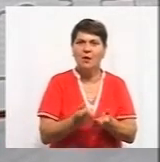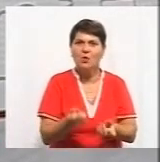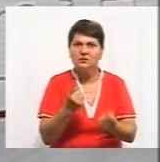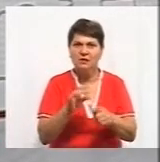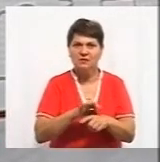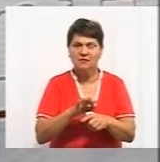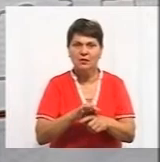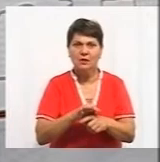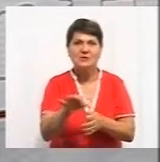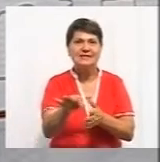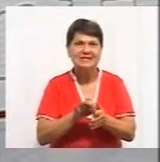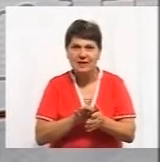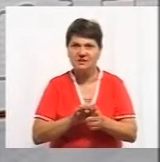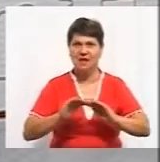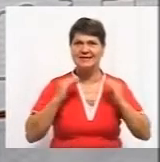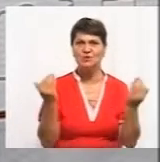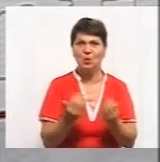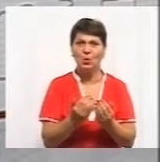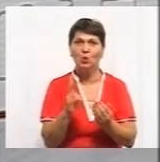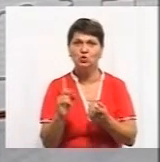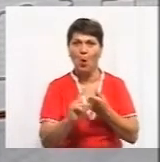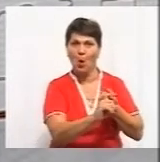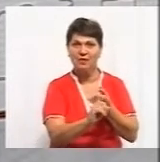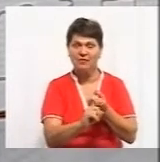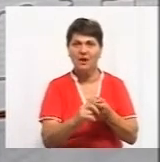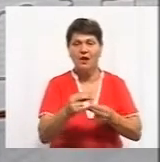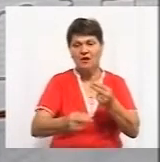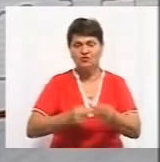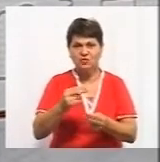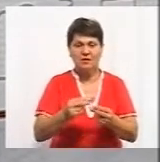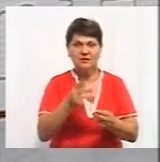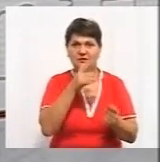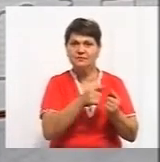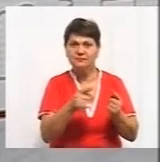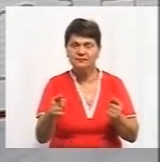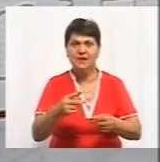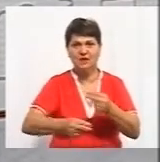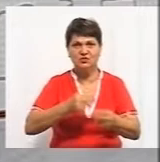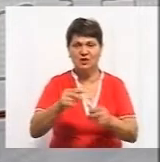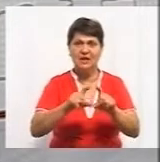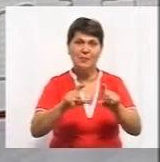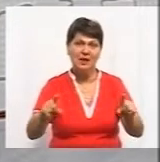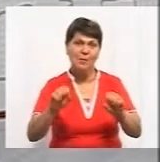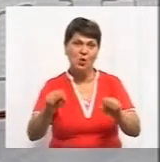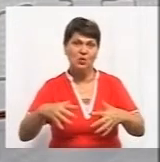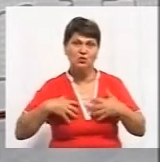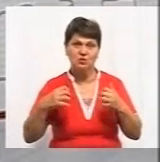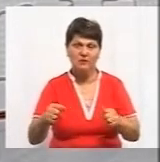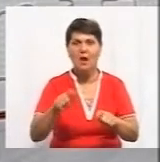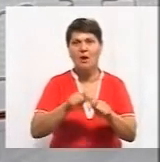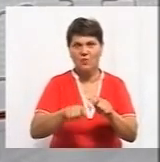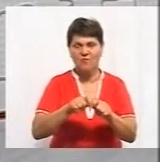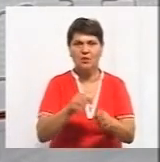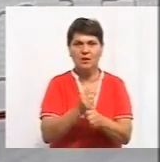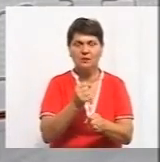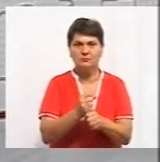ними контактував. Потім через певний період часу робимо заявку через департамент охорони здоров'я, і їм проводять тести.